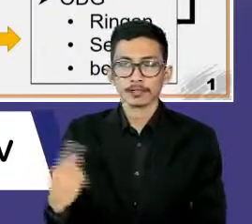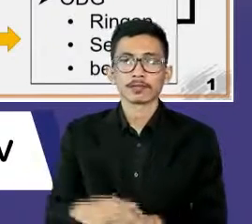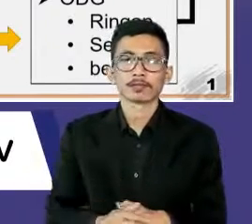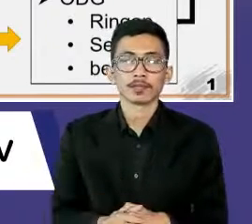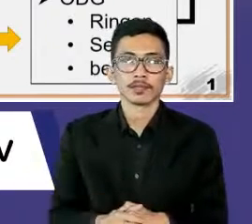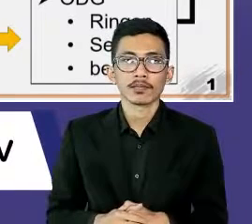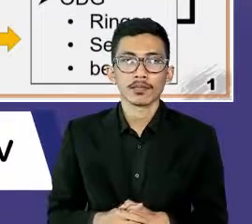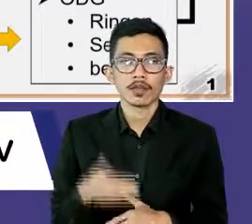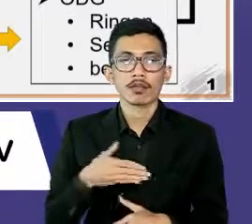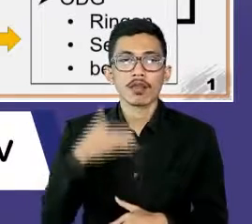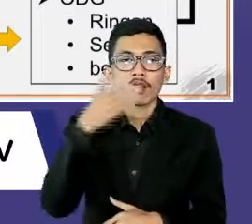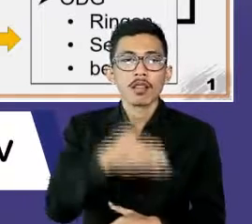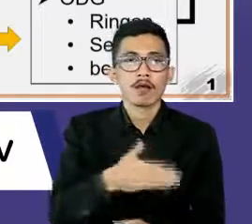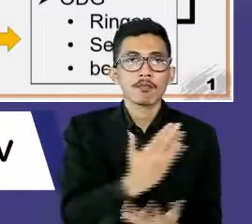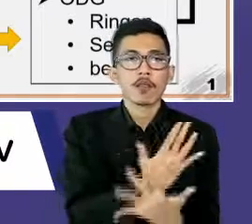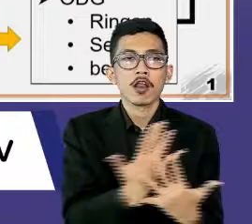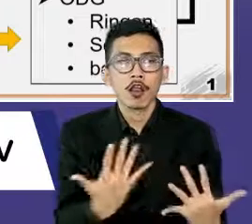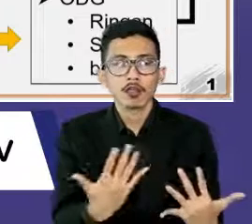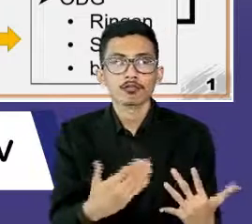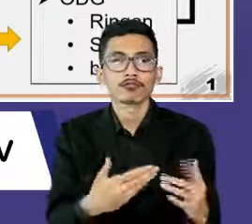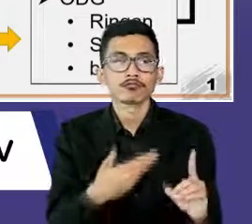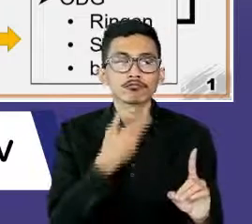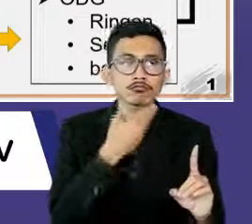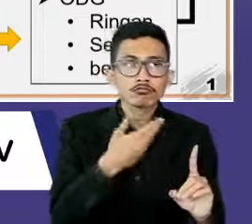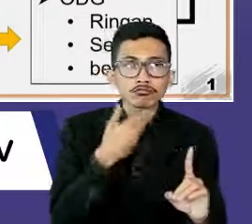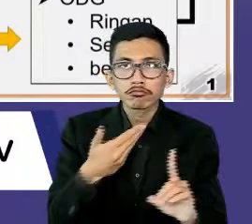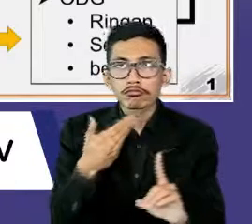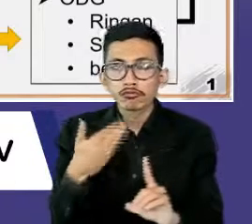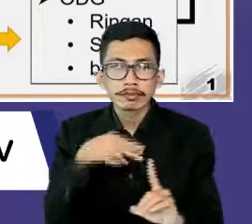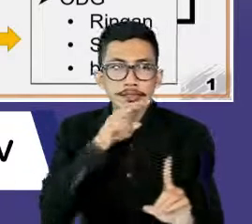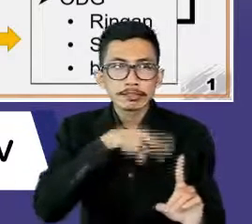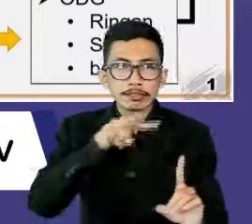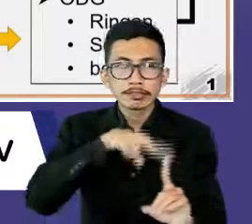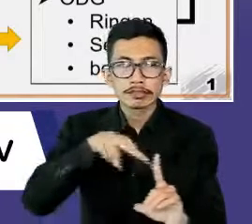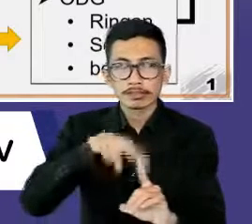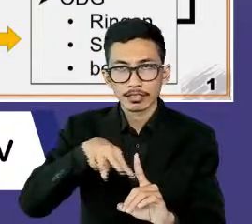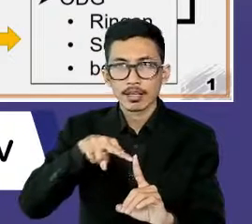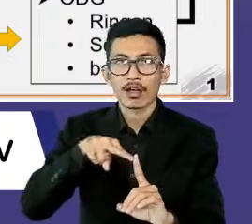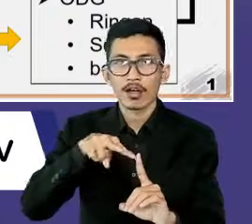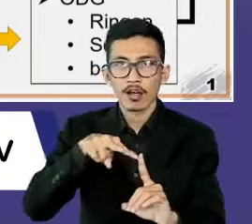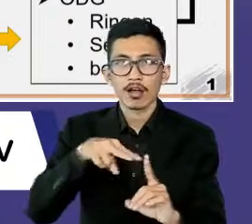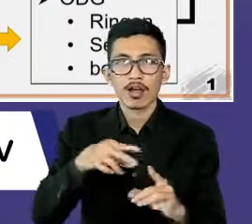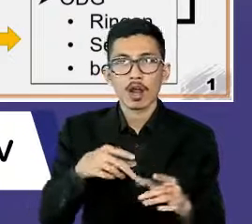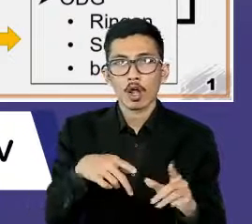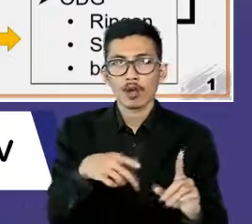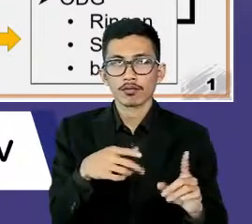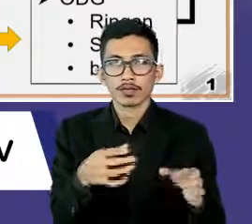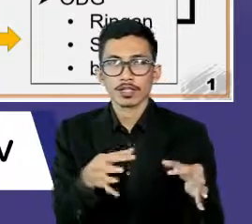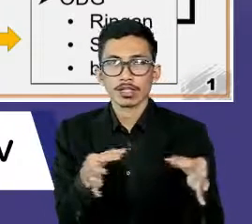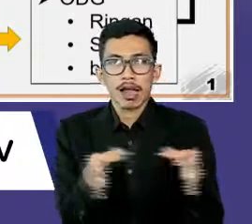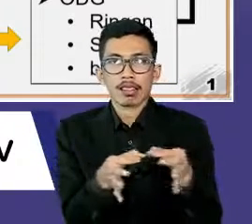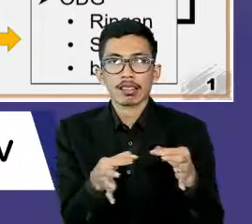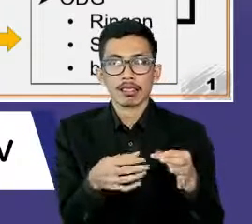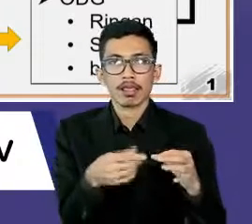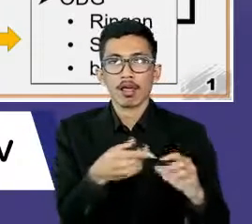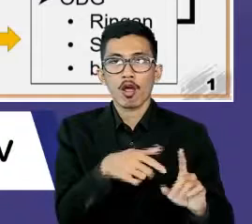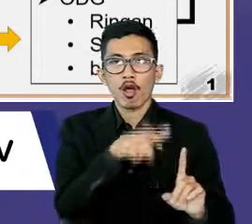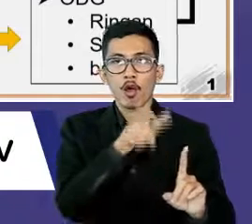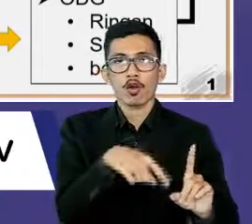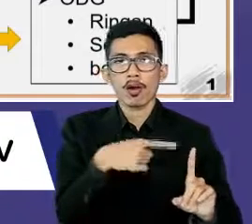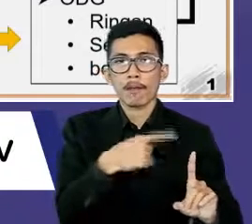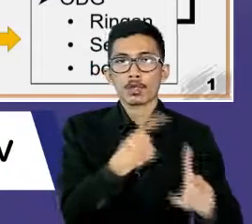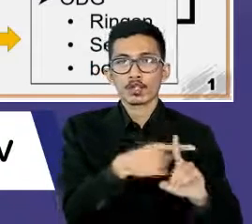mendatangi masyarakat yang bisanya lir8 kan kontak rap terhadap